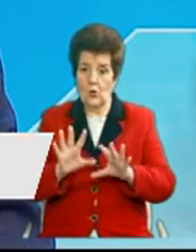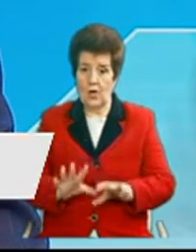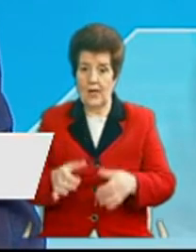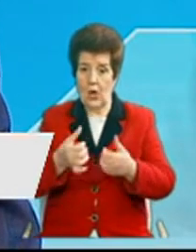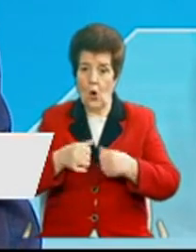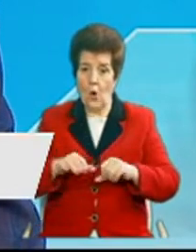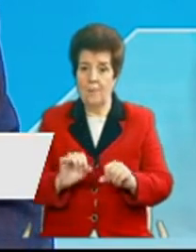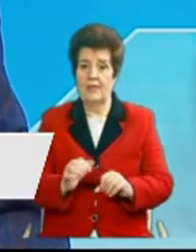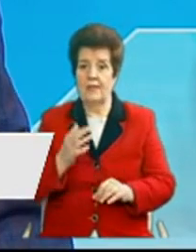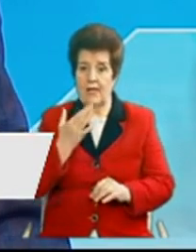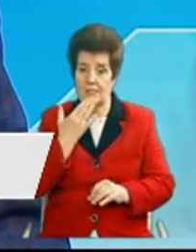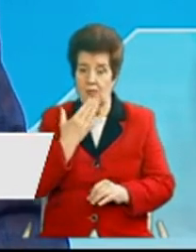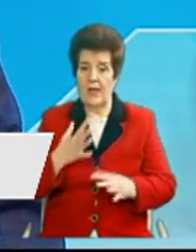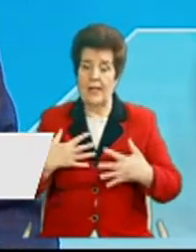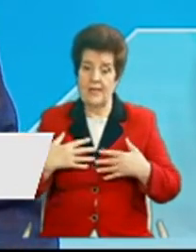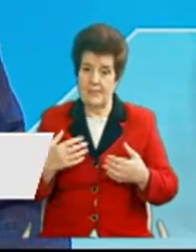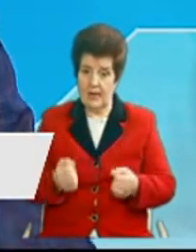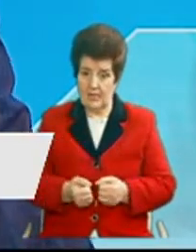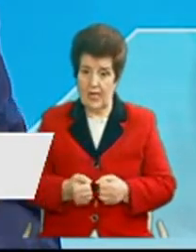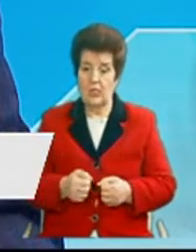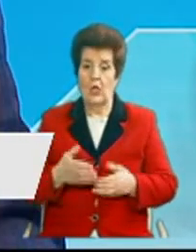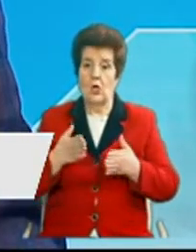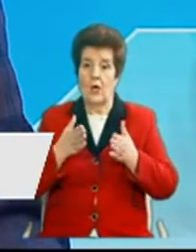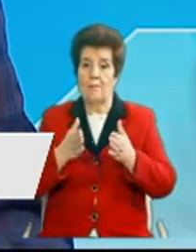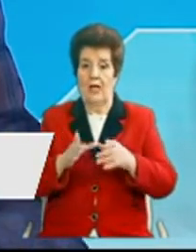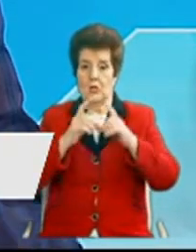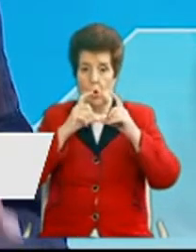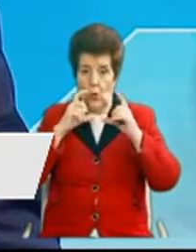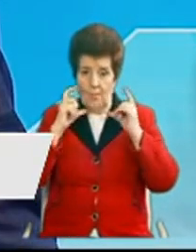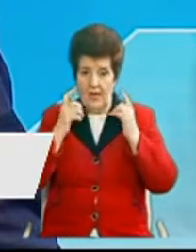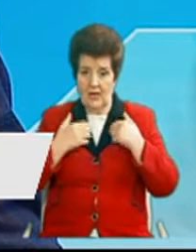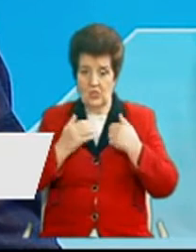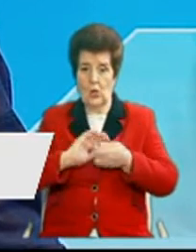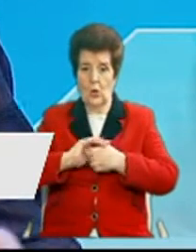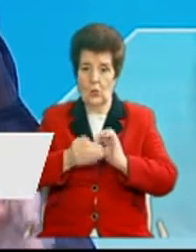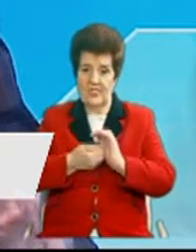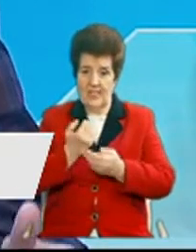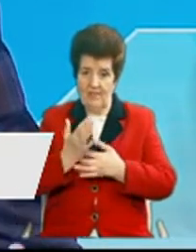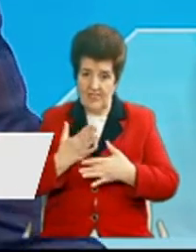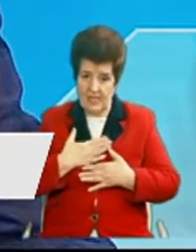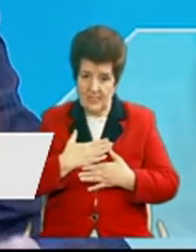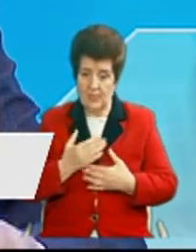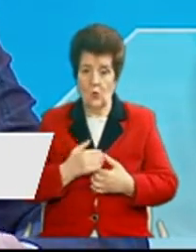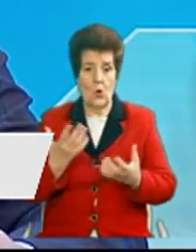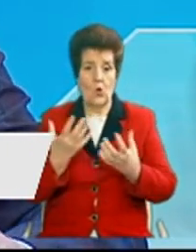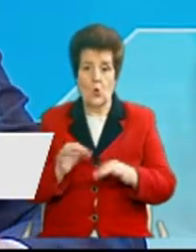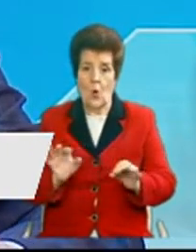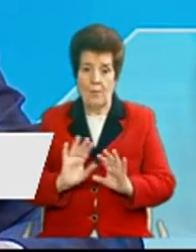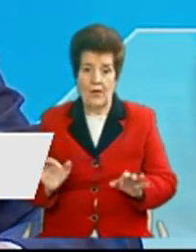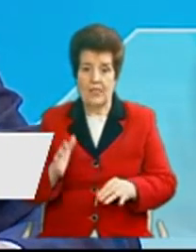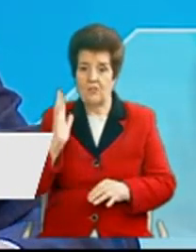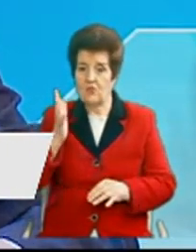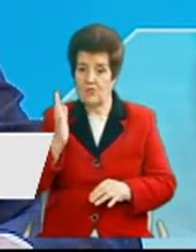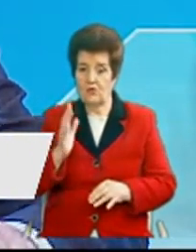Comisiei Naționale Excepționale de Sănătate. Noi mergem cu măștile noastre, cu dezinfectanții noștri, nu permite mai mult de 50